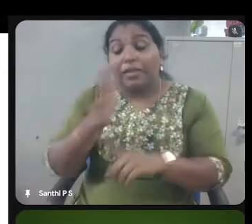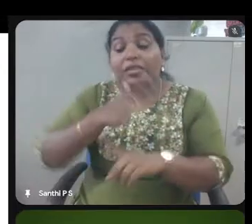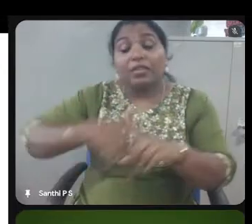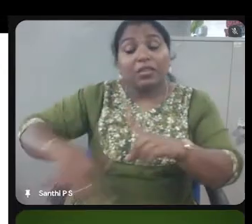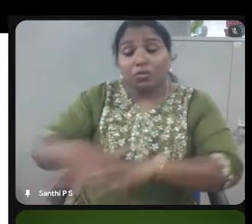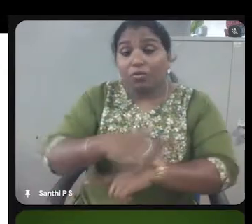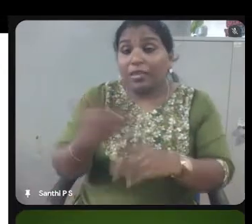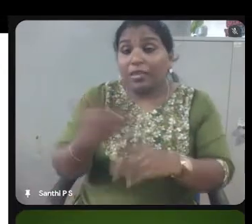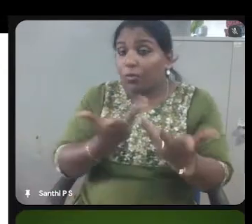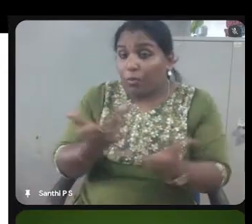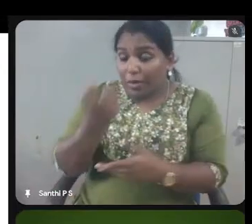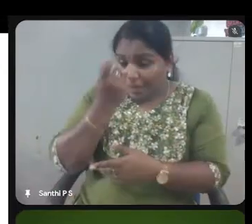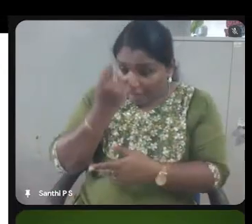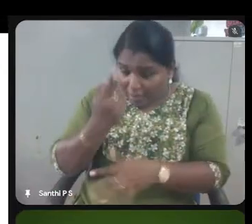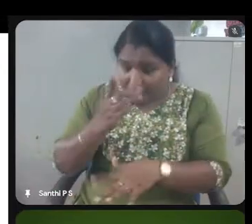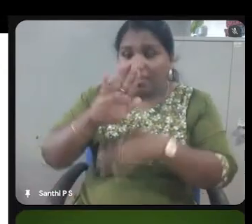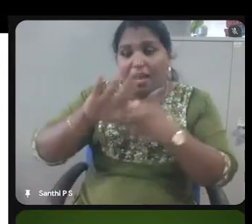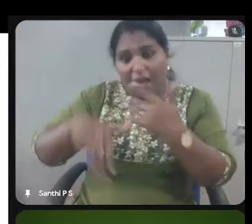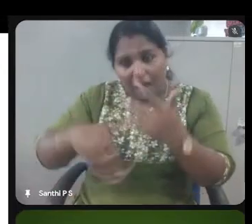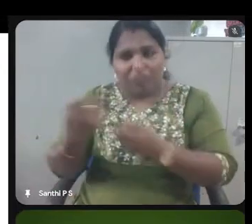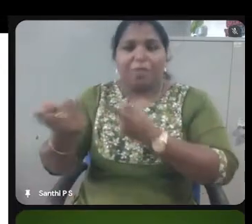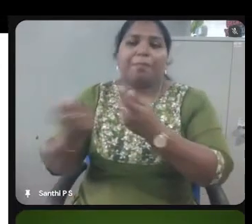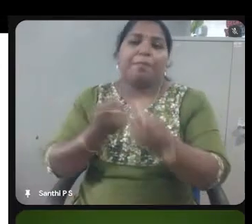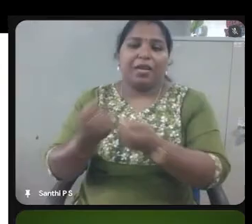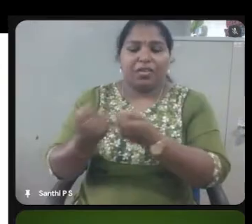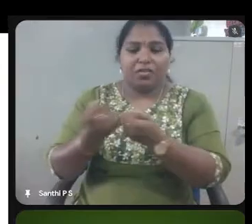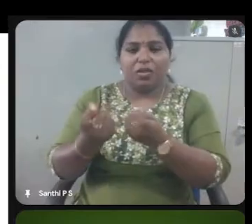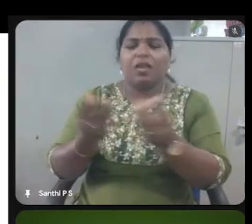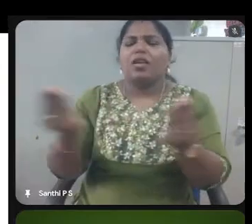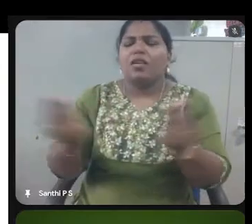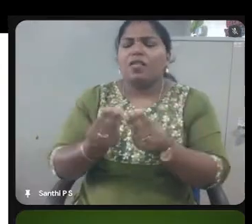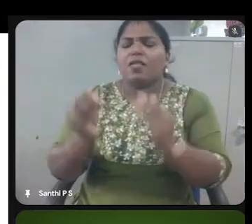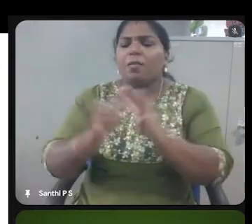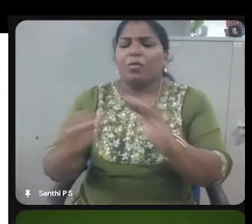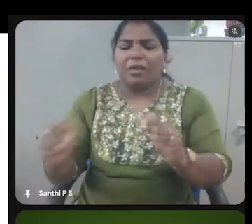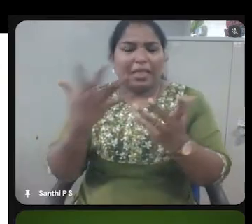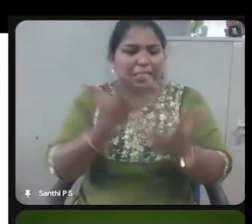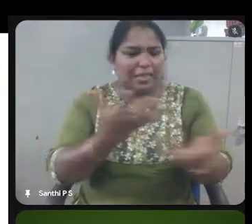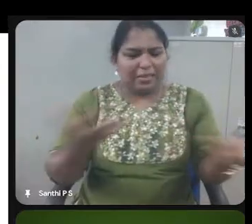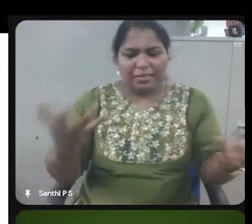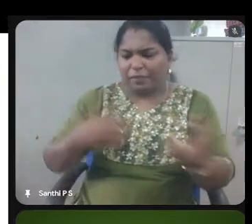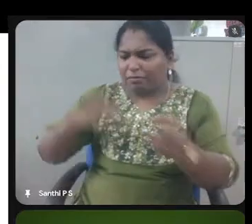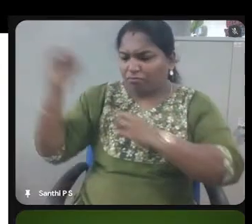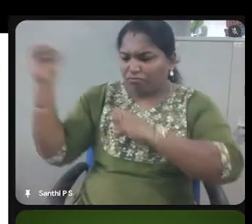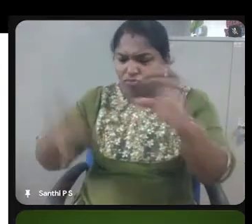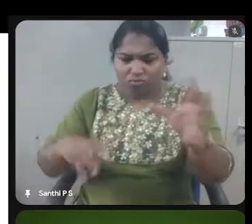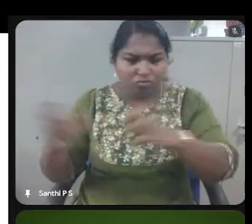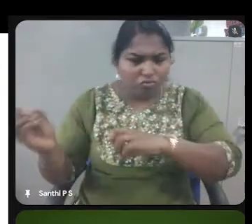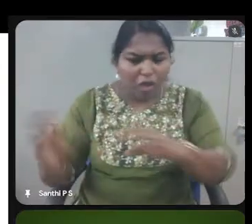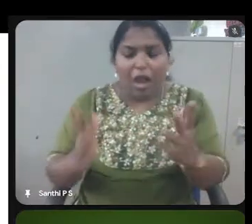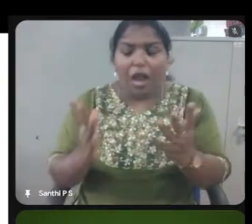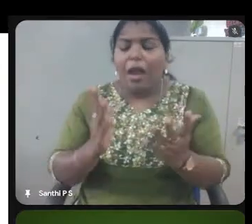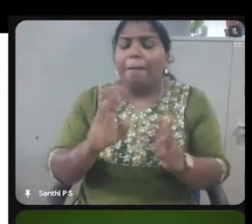അതെങ്ങനെ കൈകാര്യം ചെയ്യേണ്ടത്. അപ്പം കുട്ടികൾക്ക് ഇങ്ങനത്തെ പ്രശ്നങ്ങൾ ഉണ്ടെങ്കിൽ ഡെഫിനറ്റ്ലി ഒരു സൈക്കോളജിസ്റ്റിന്റെ സേവനം തേടുക.